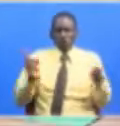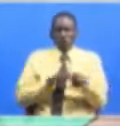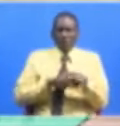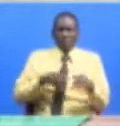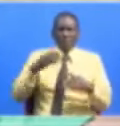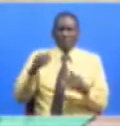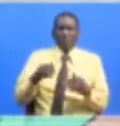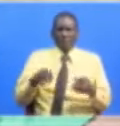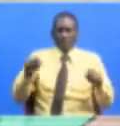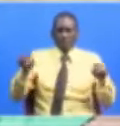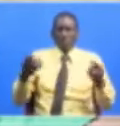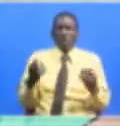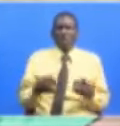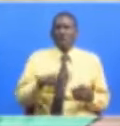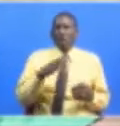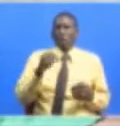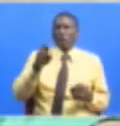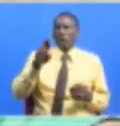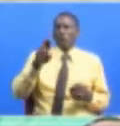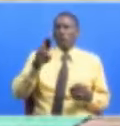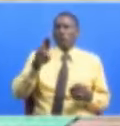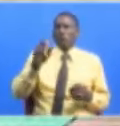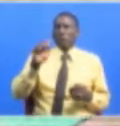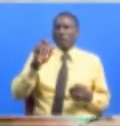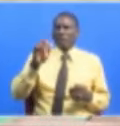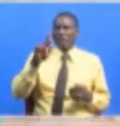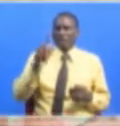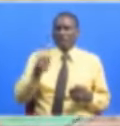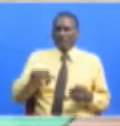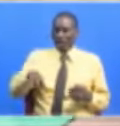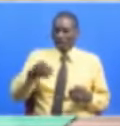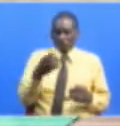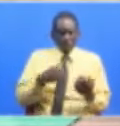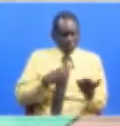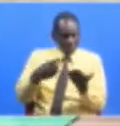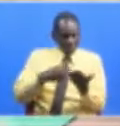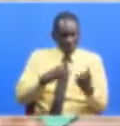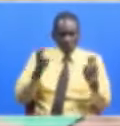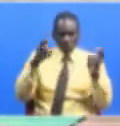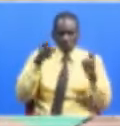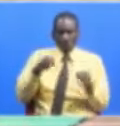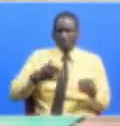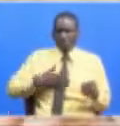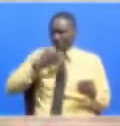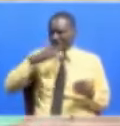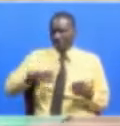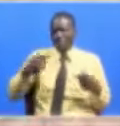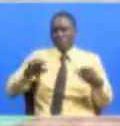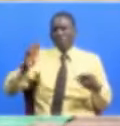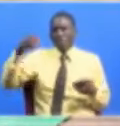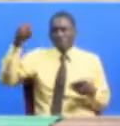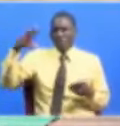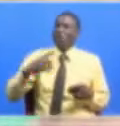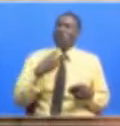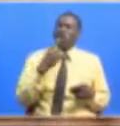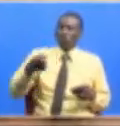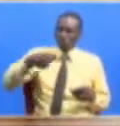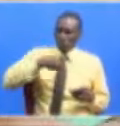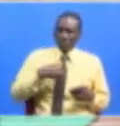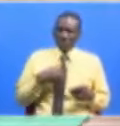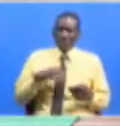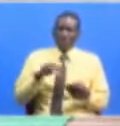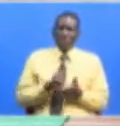tukio hilo. Ienda pale Ruaraka. Na kwa bahati, nilipata wakidiscuss hiyo issue ya Adrian, au watu wa Kenya Power. So